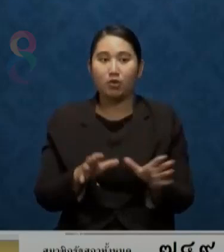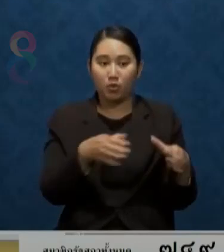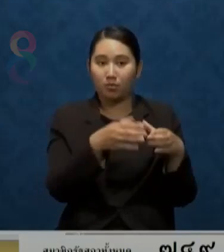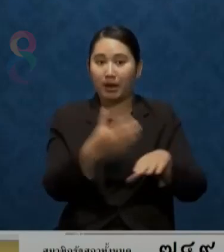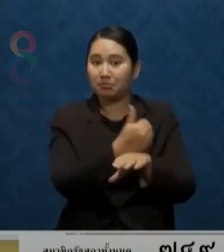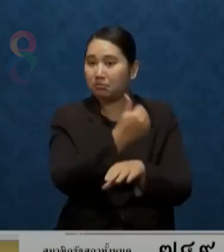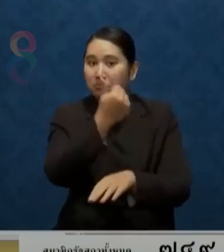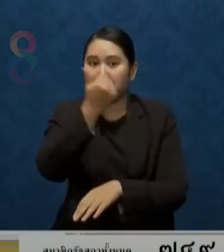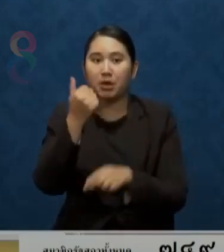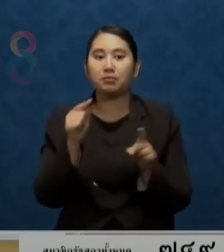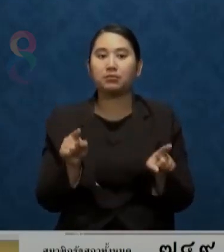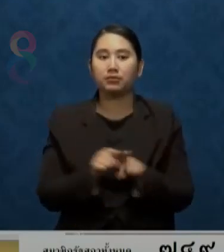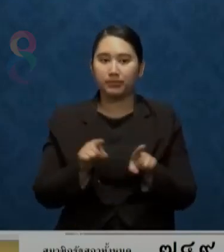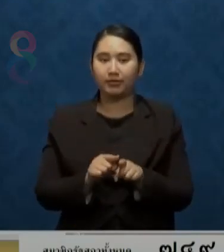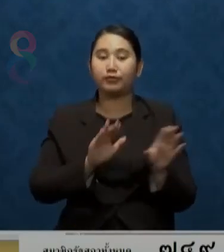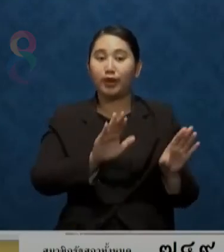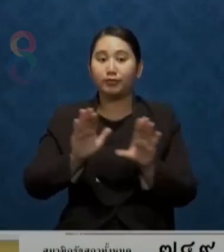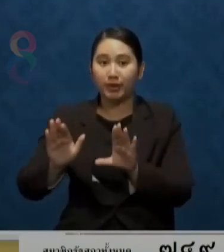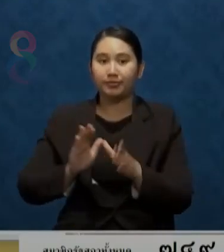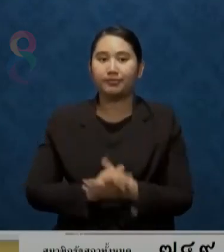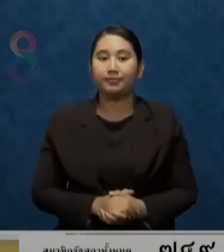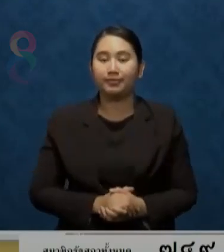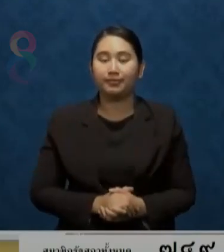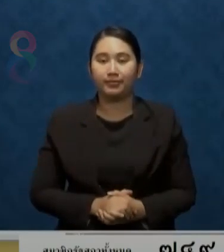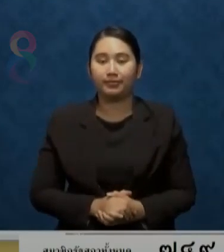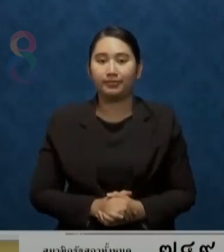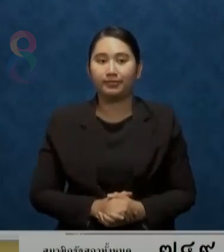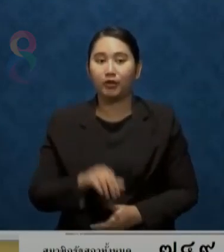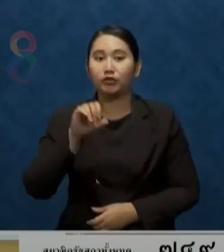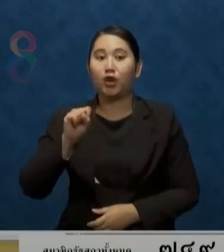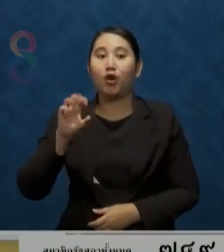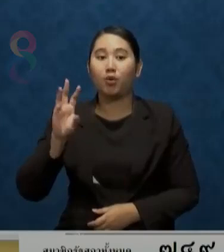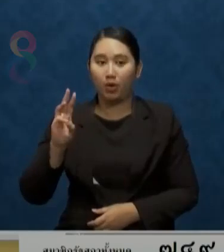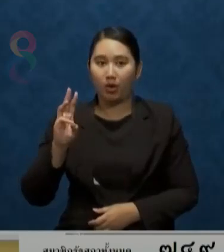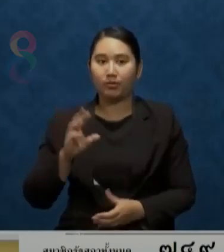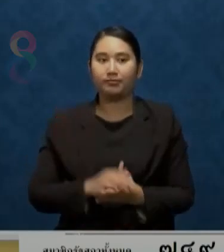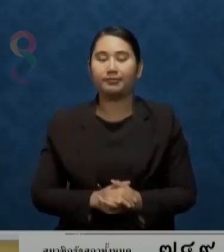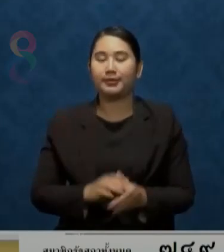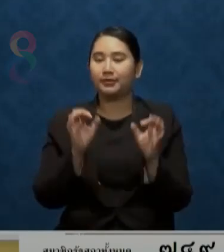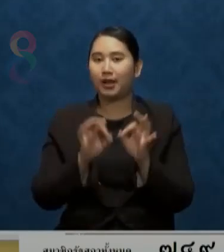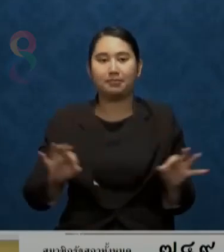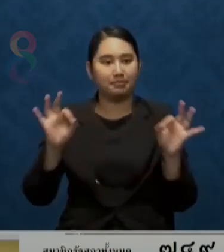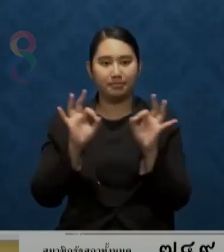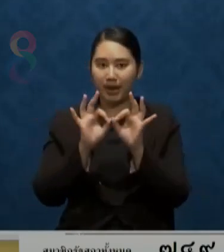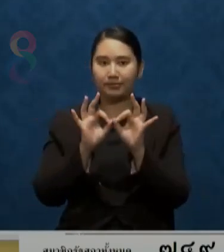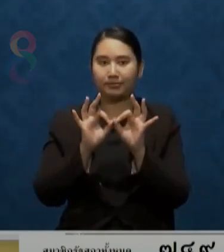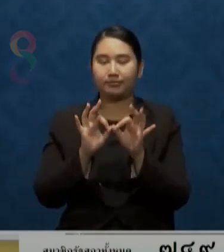ะครับก็ต้องฝากตรงนี้ไว้นะครับเพราะฉะนั้นในส่วนวุฒิสภาเองให้ความสำคัญในเรื่องเห